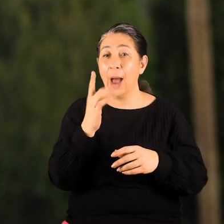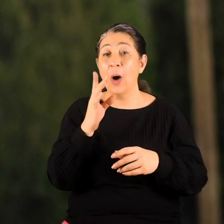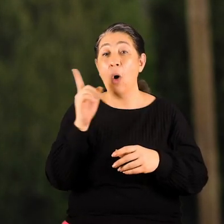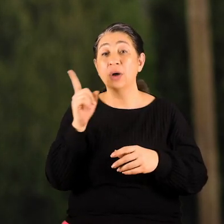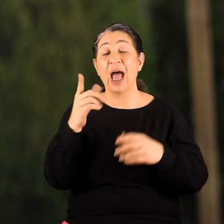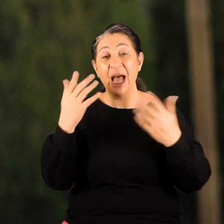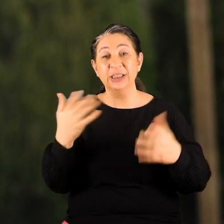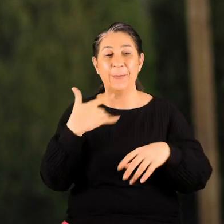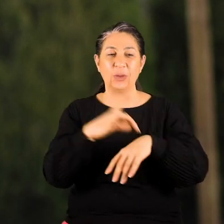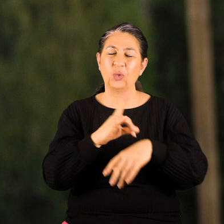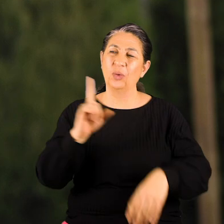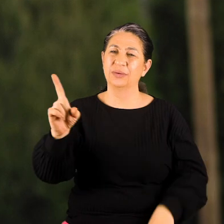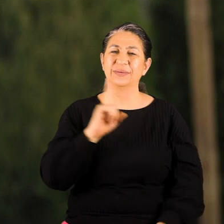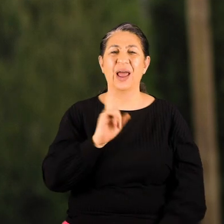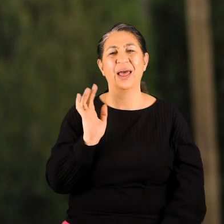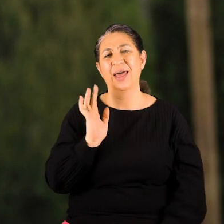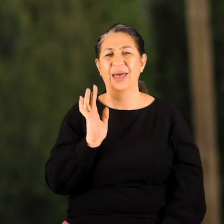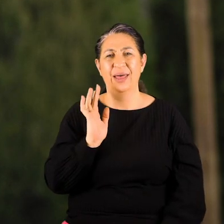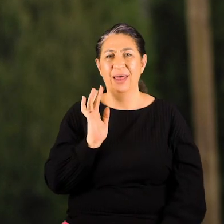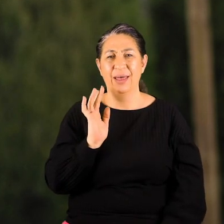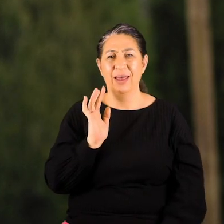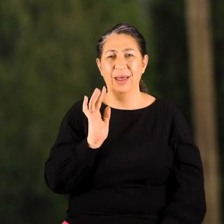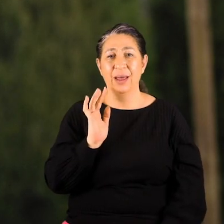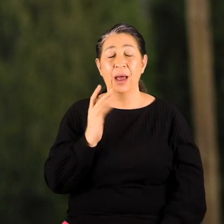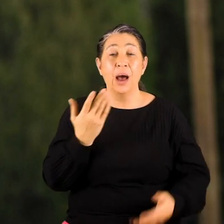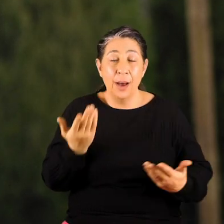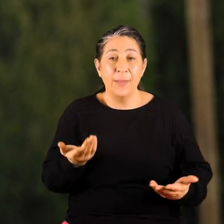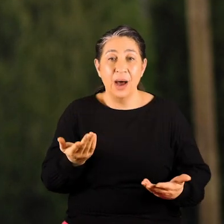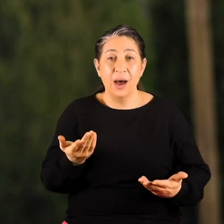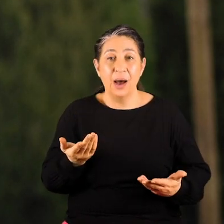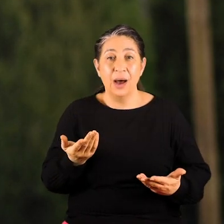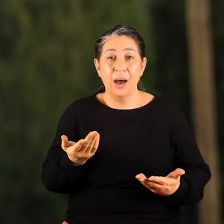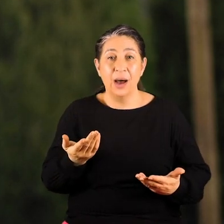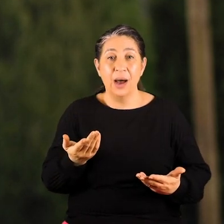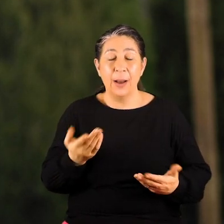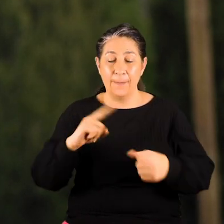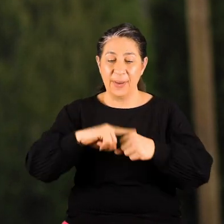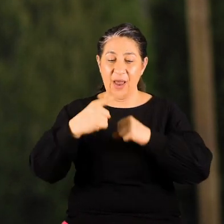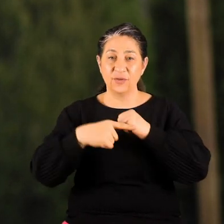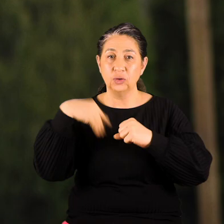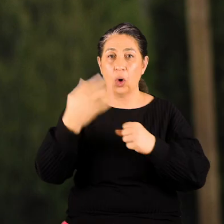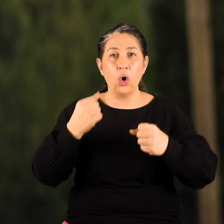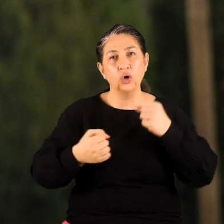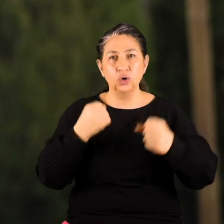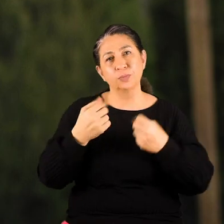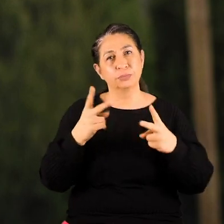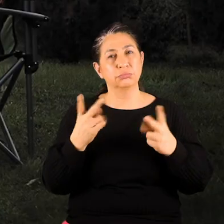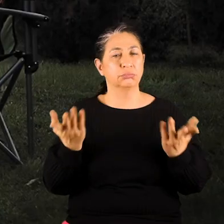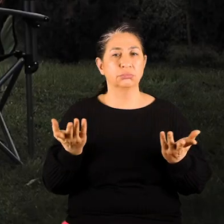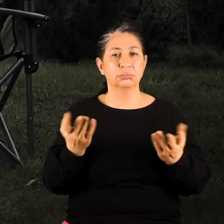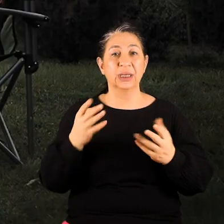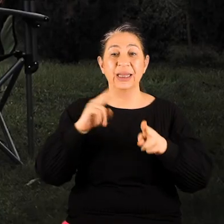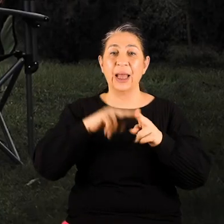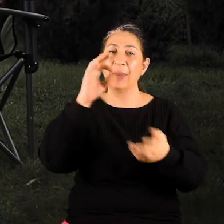Ama bir hafta sonra koştum diyeyim. Kemoterapide de aynı şekilde. Orada da koştum yani.